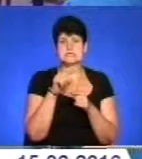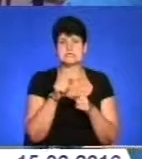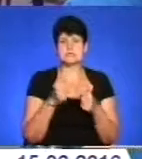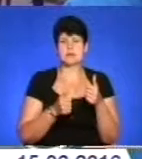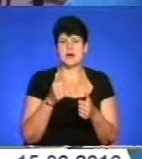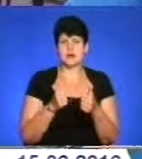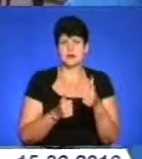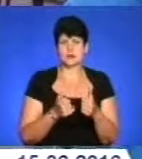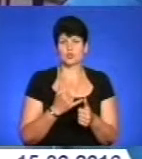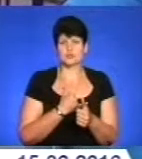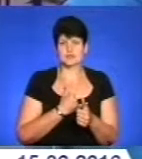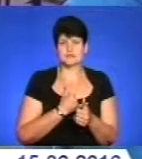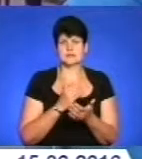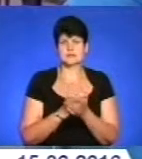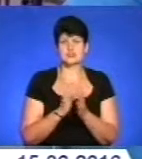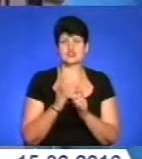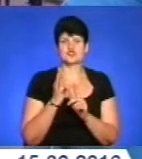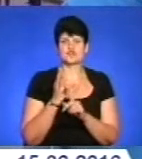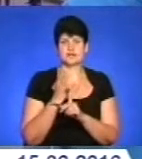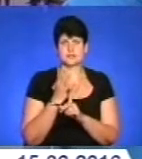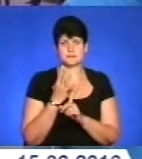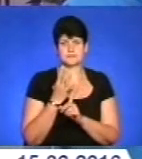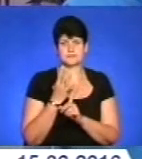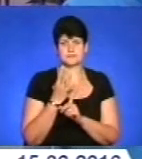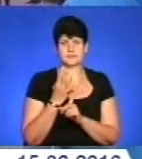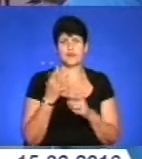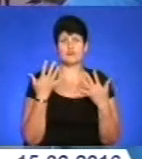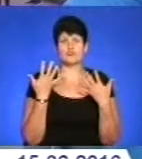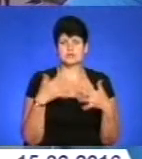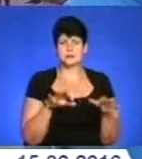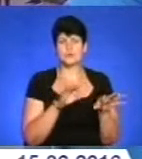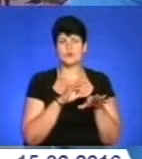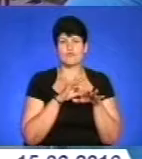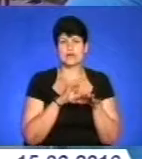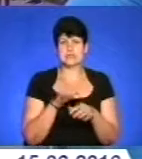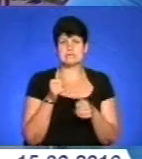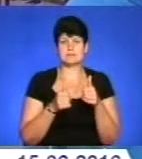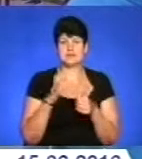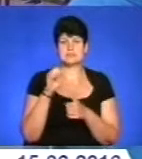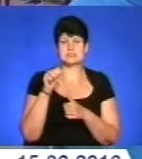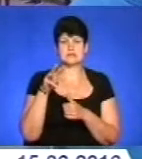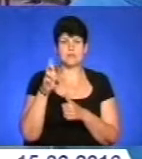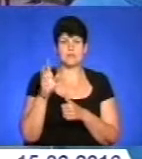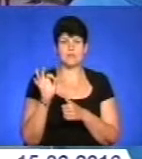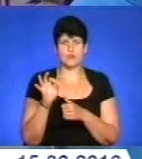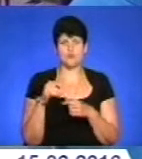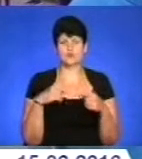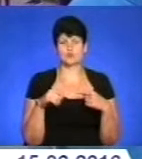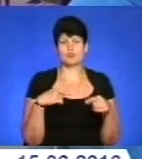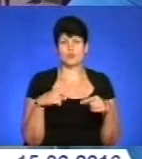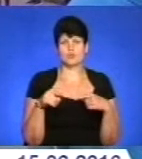нас є четвертими. Вже в нас проведено змагання з самбо, з футболу,